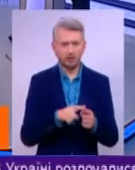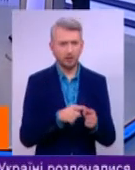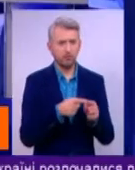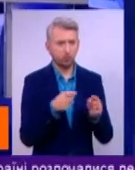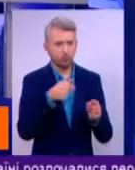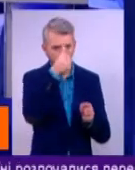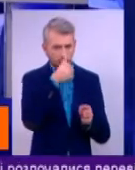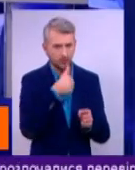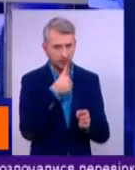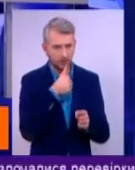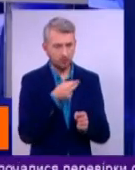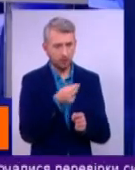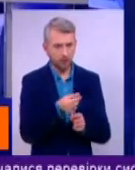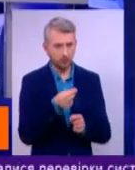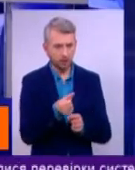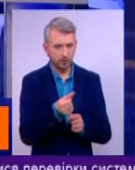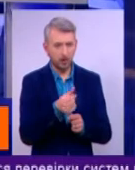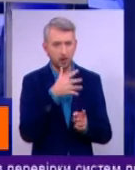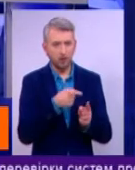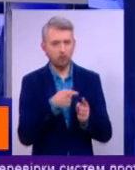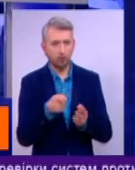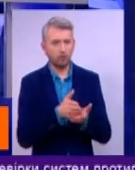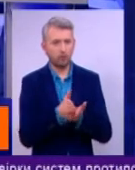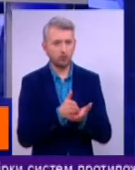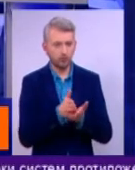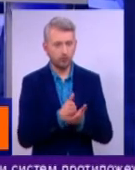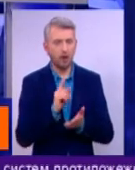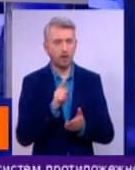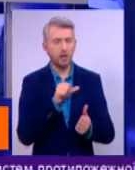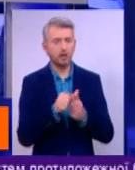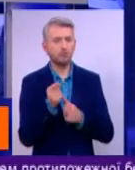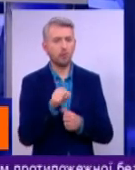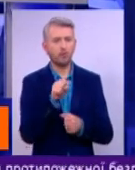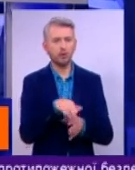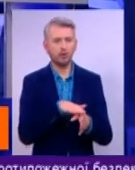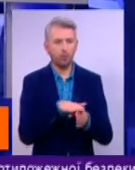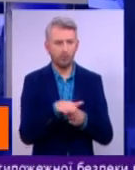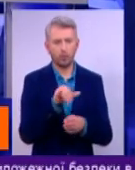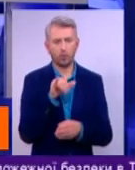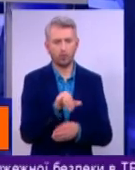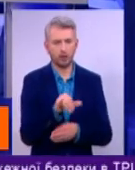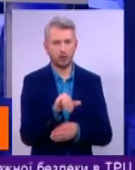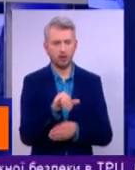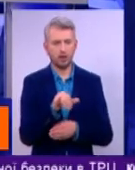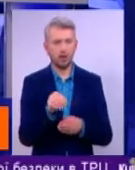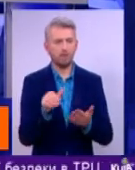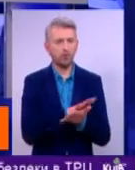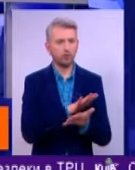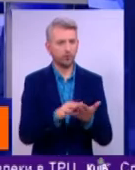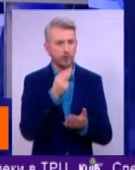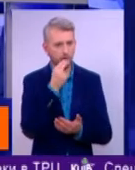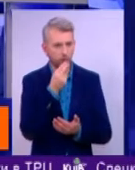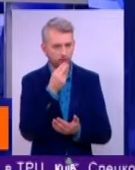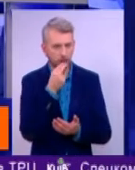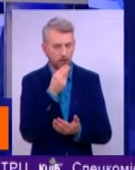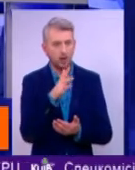протягом місяця так виплачується. Це строкові служби. Але, крім цього, вони повністю в них. Безкоштовне харчування,